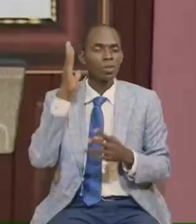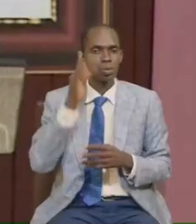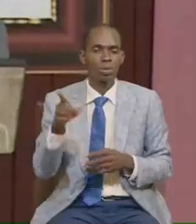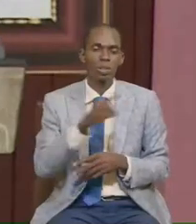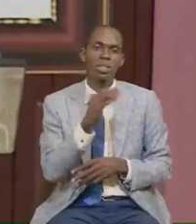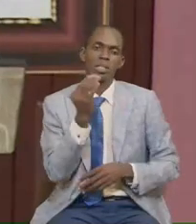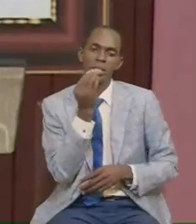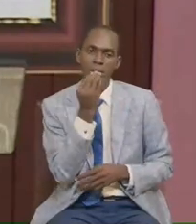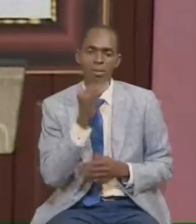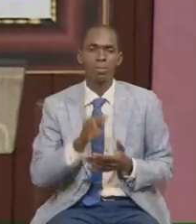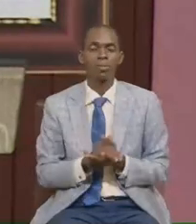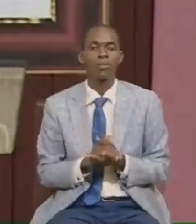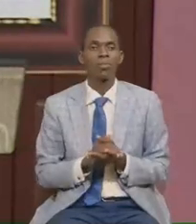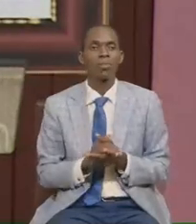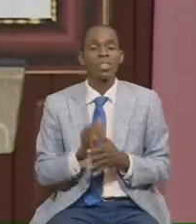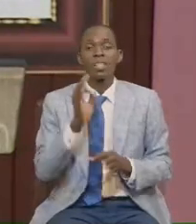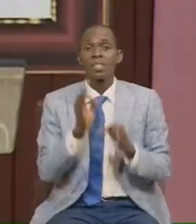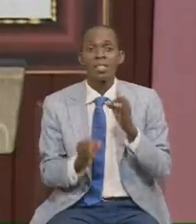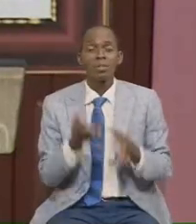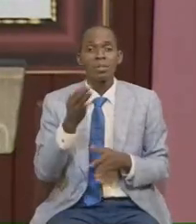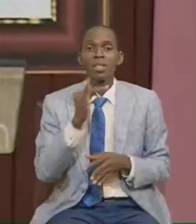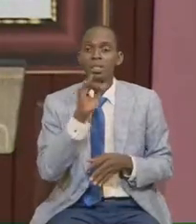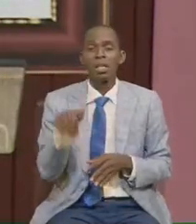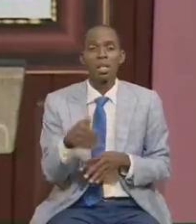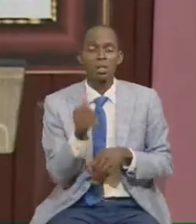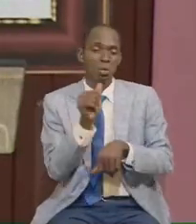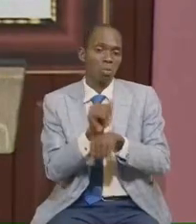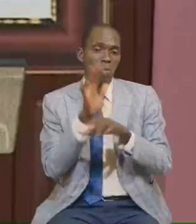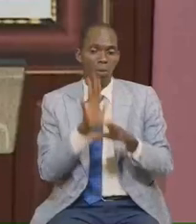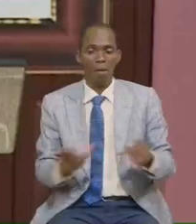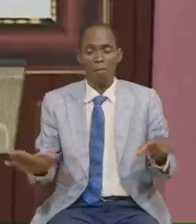S'il y a un ouvrier à plein temps,